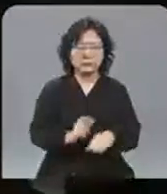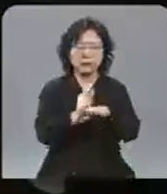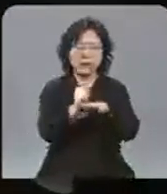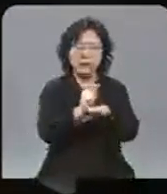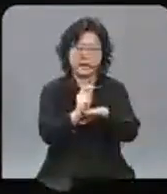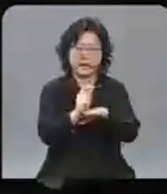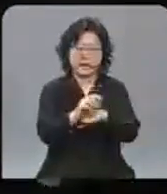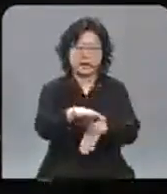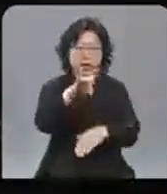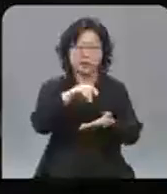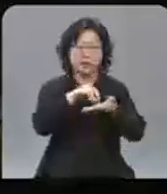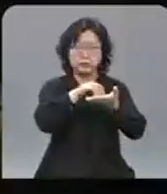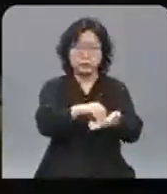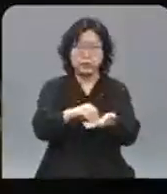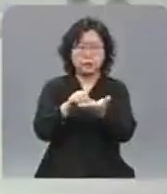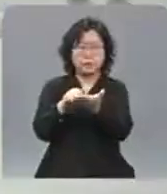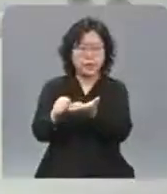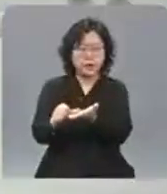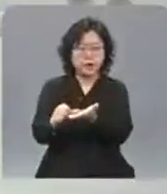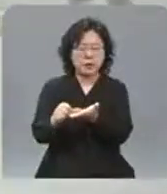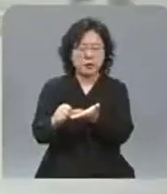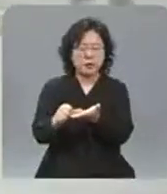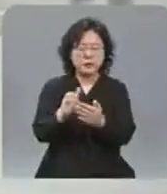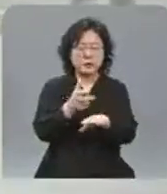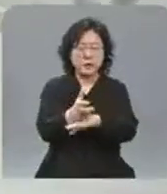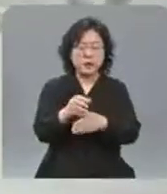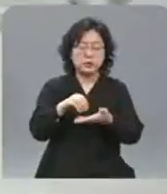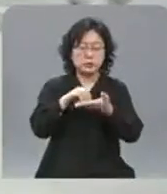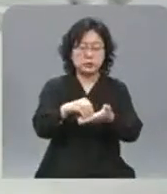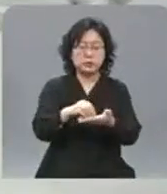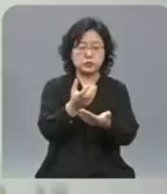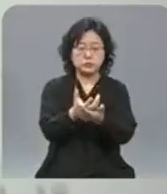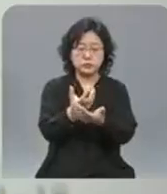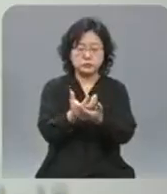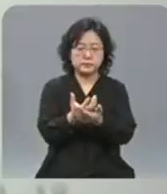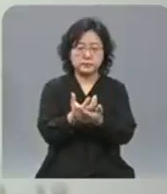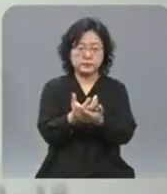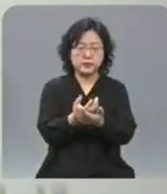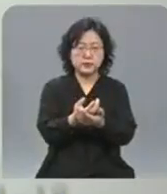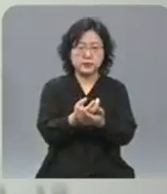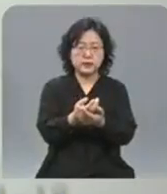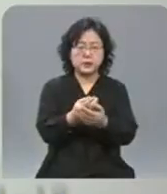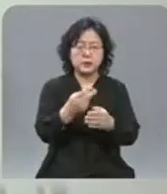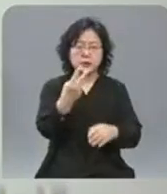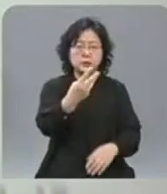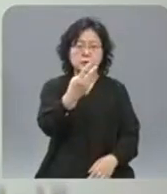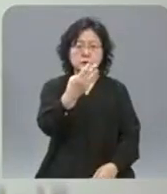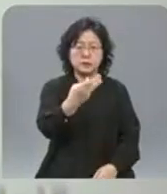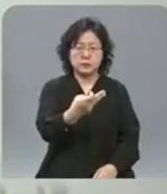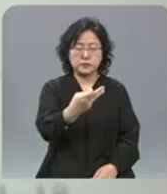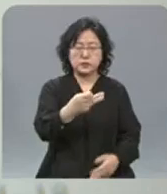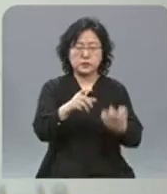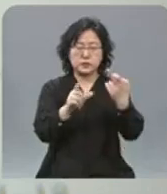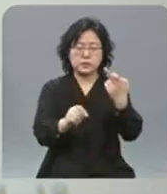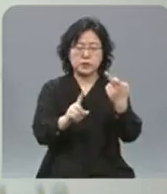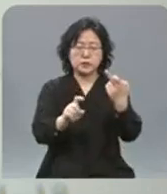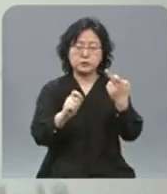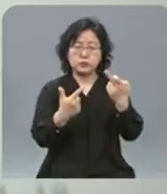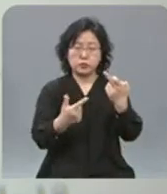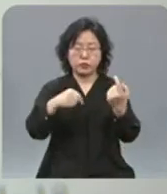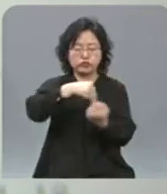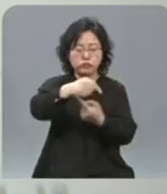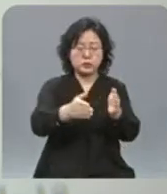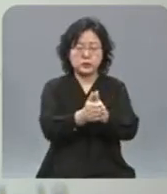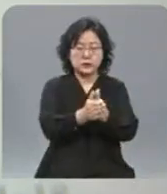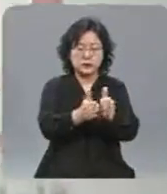택시의 최초 등록일과 말소일이 적힌 자동차 등록 원부입니다. 이 택시는 2013년 12월 16일에